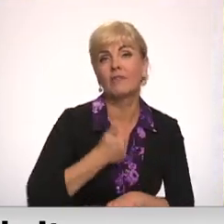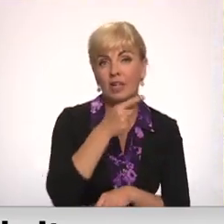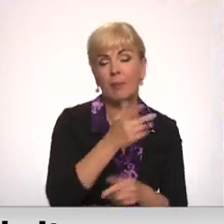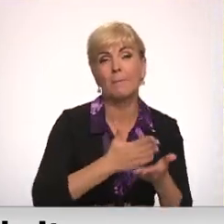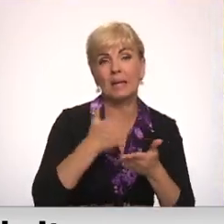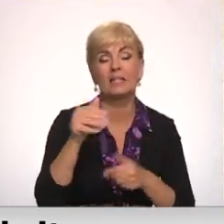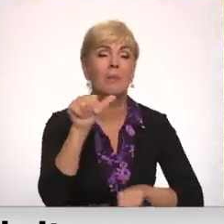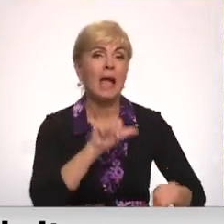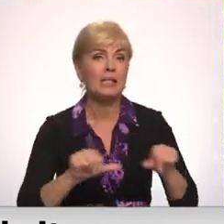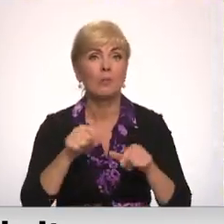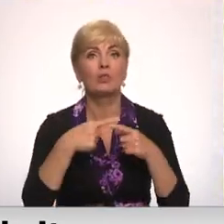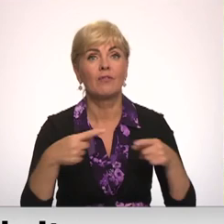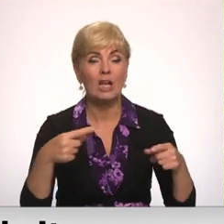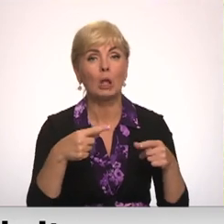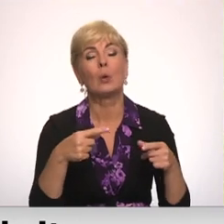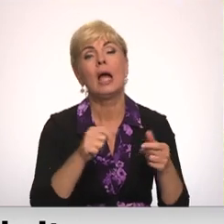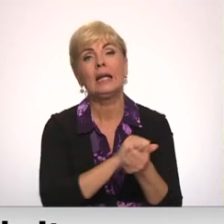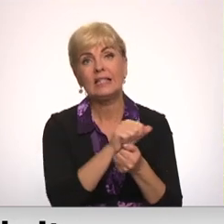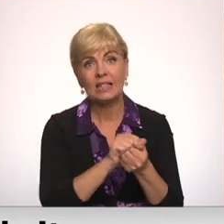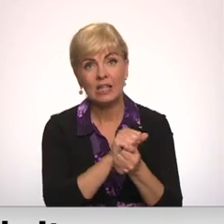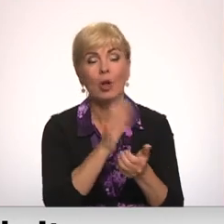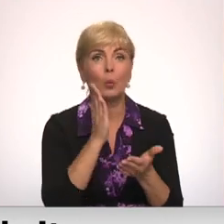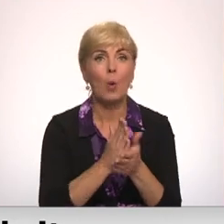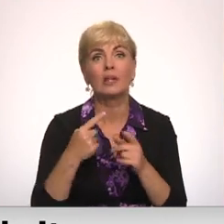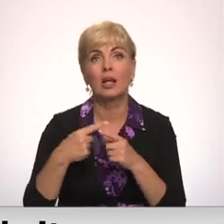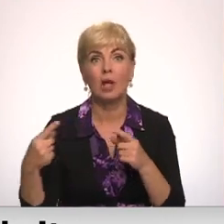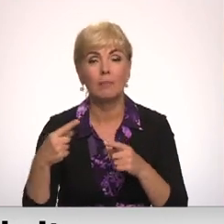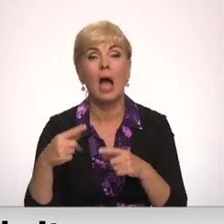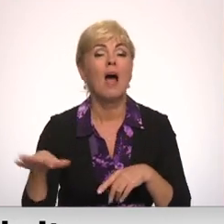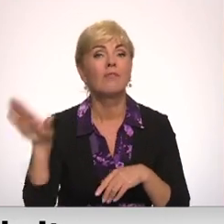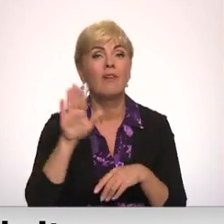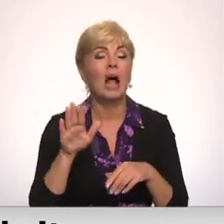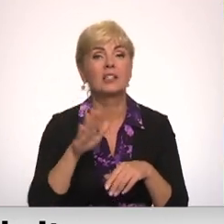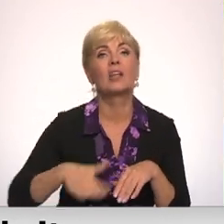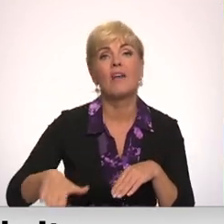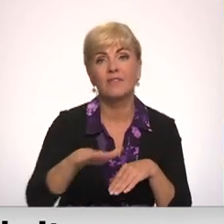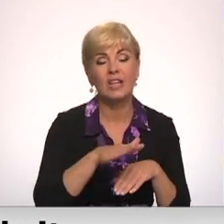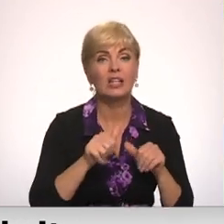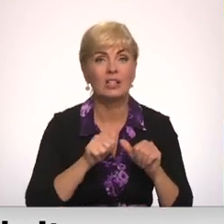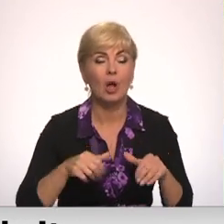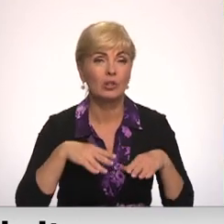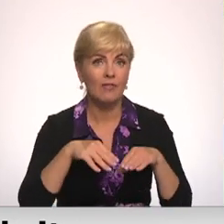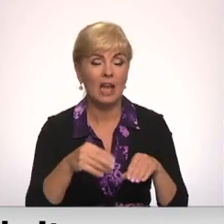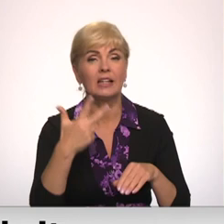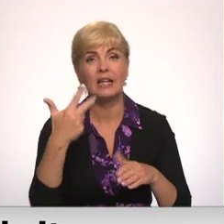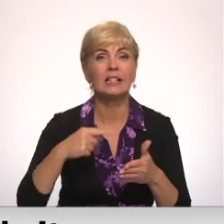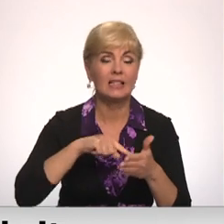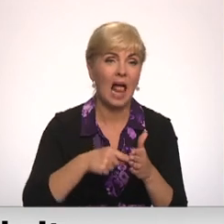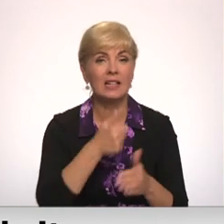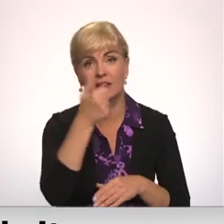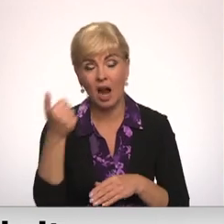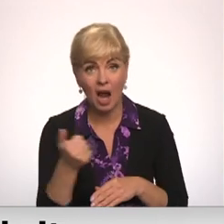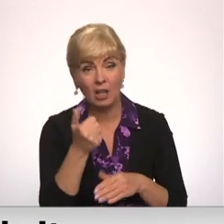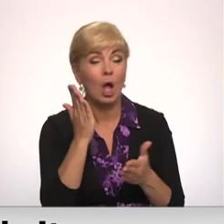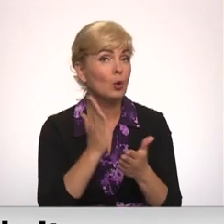bīstamās ķīmiskās vielas utilizēt noteiktos termiņos. Valsts vides dienests apsekošanu vidēji veic 3 reizes gadā, un ja